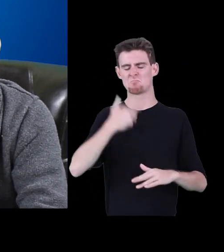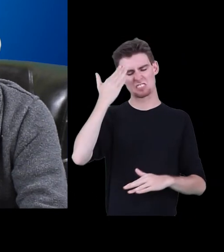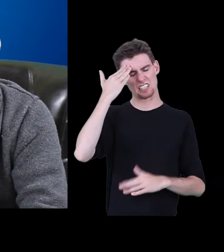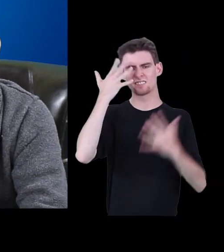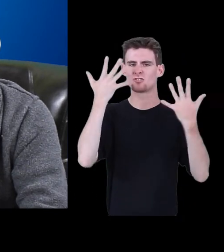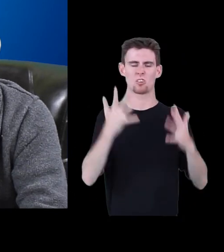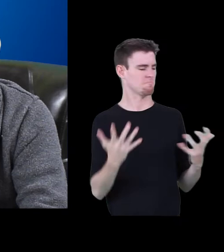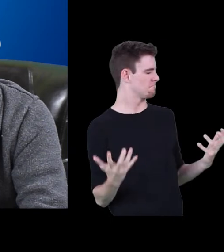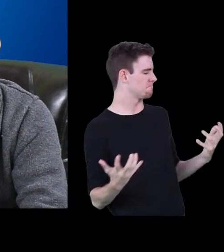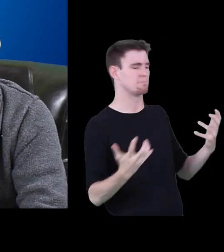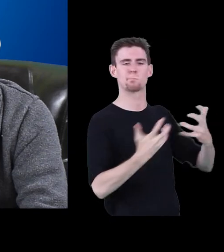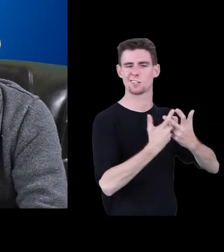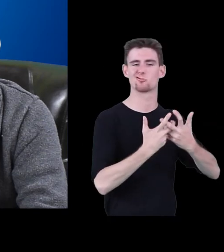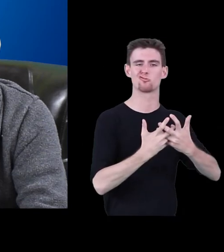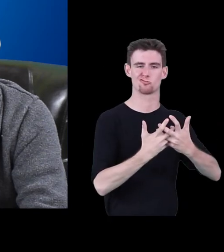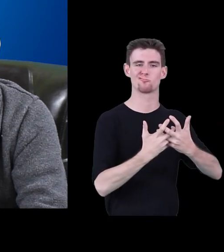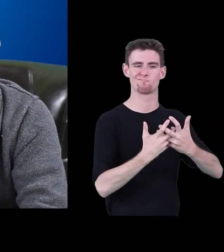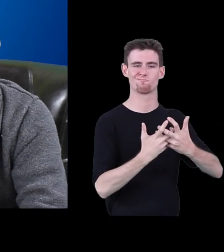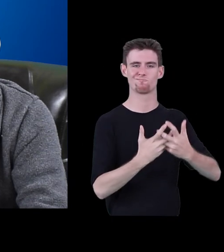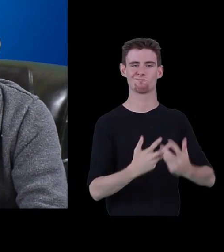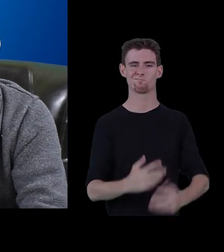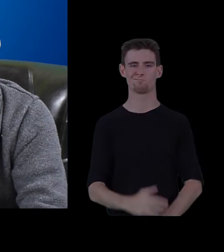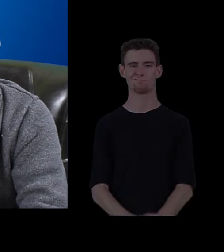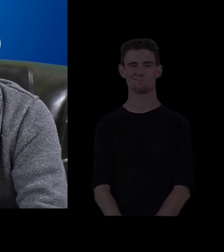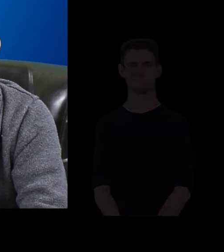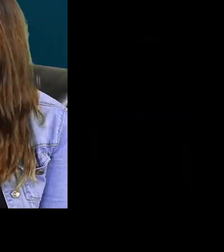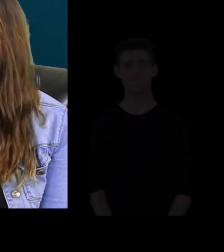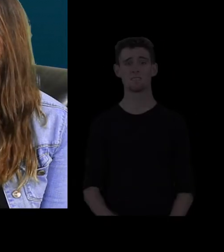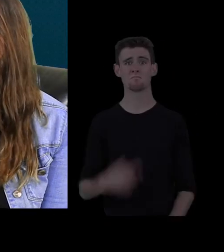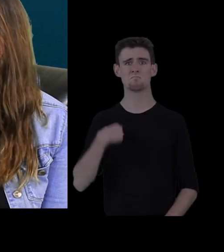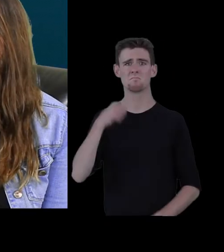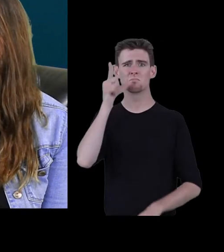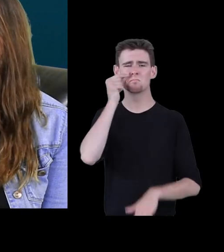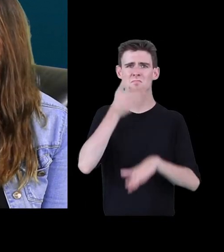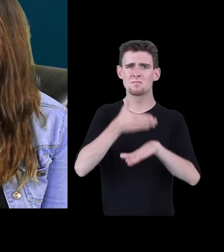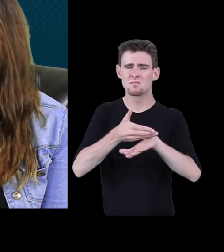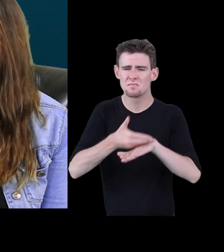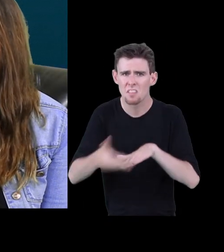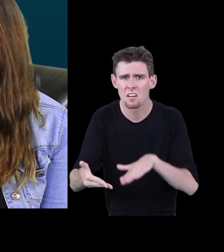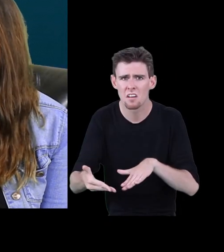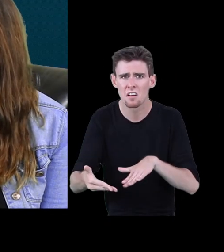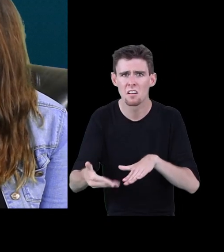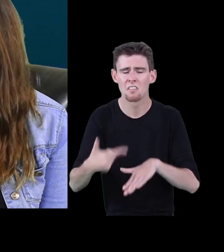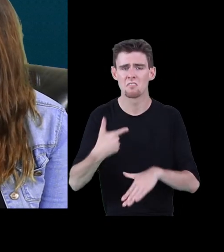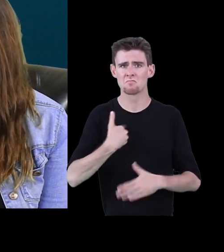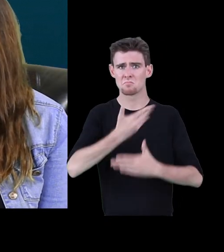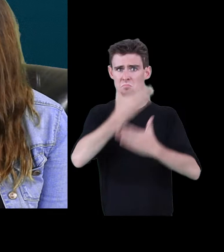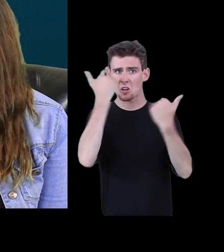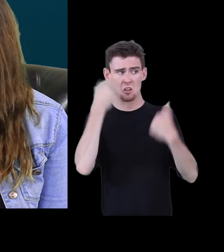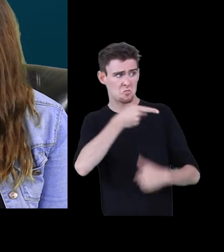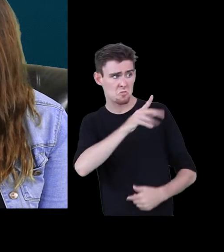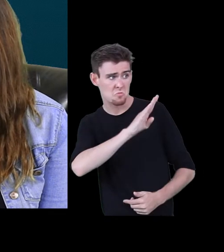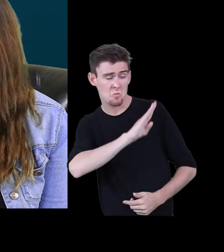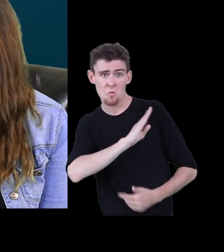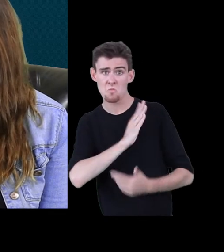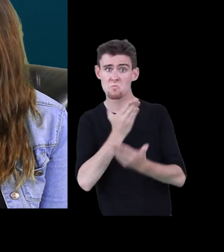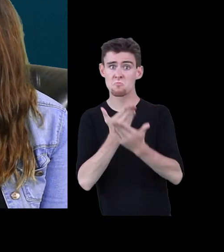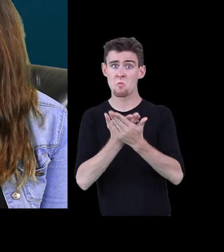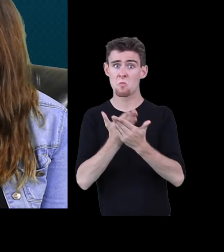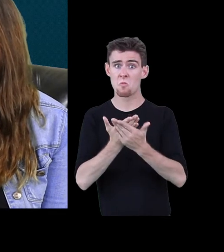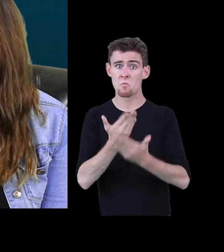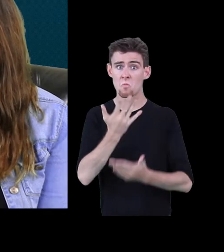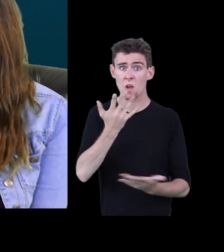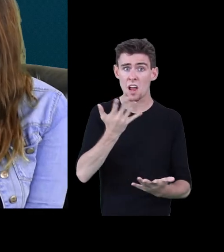on savait la première journée que c'était la place pour lui. C'est certain que quand j'ai appris qu'elle pouvait avoir